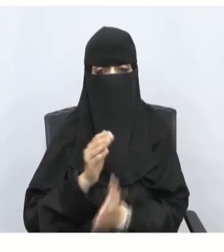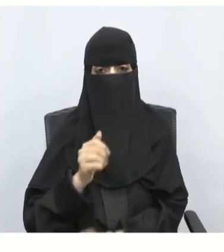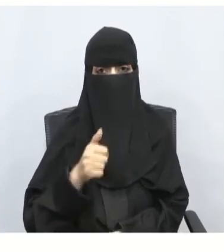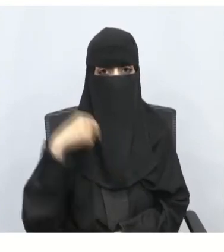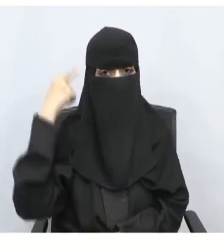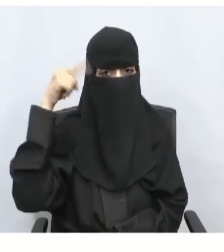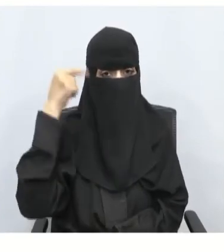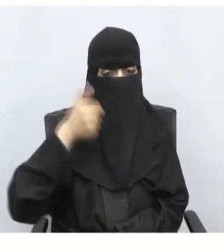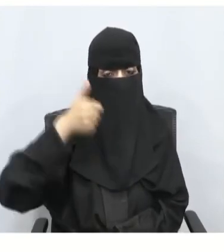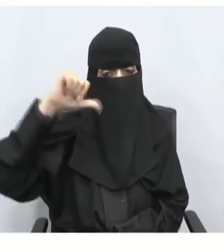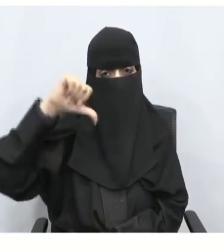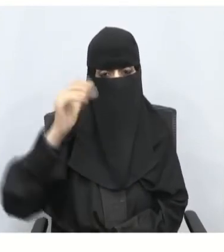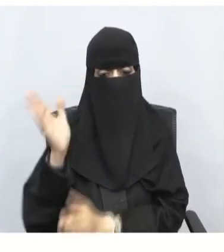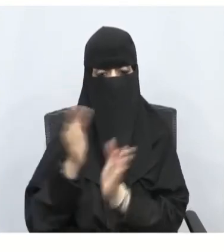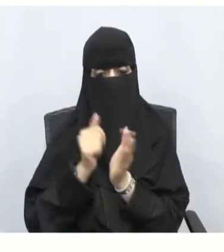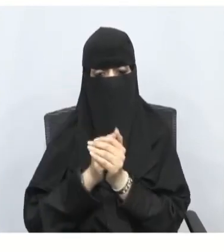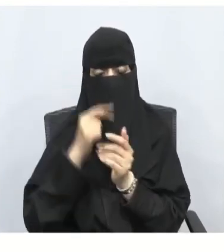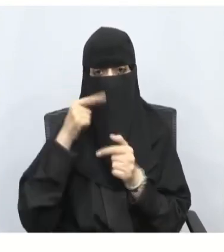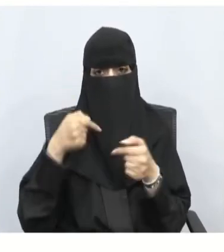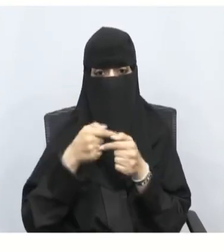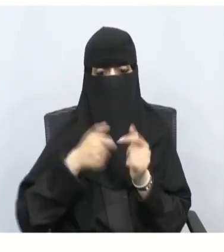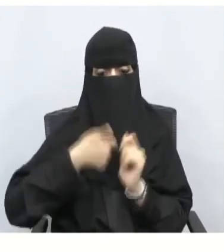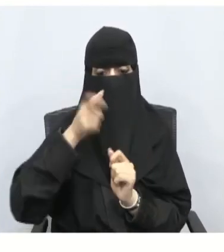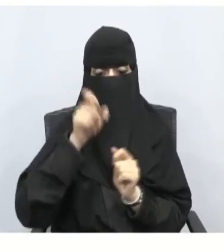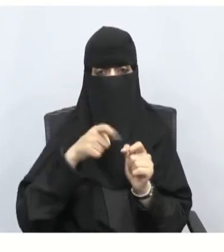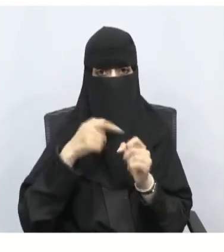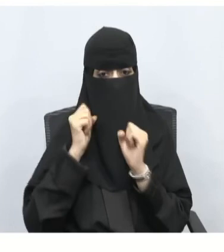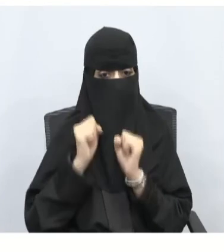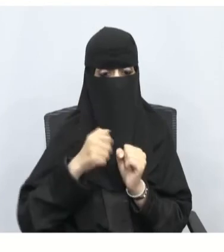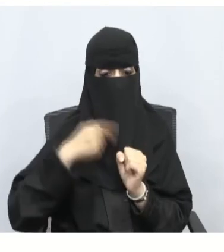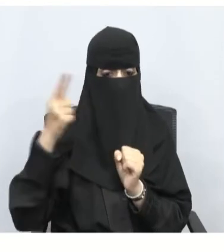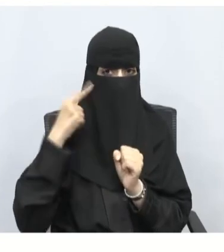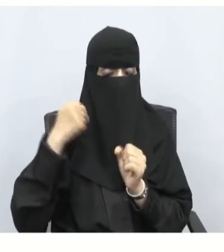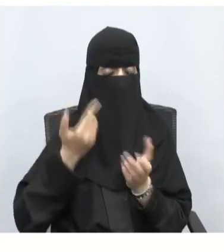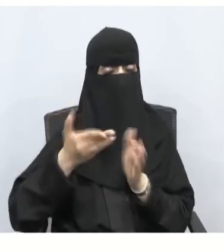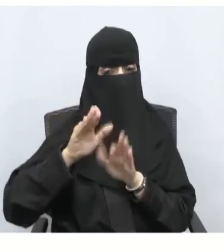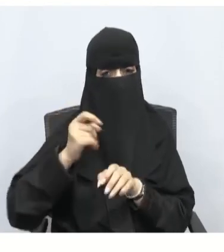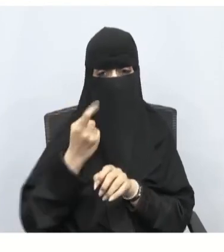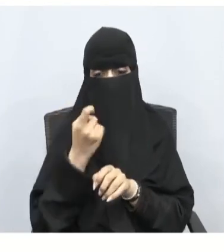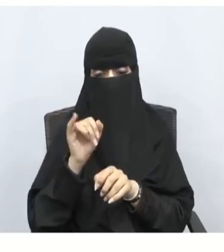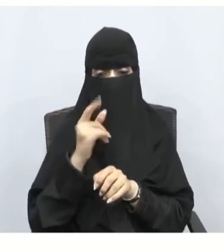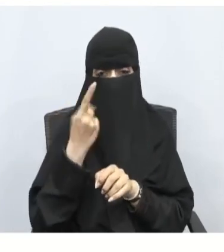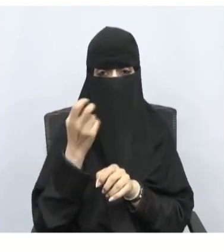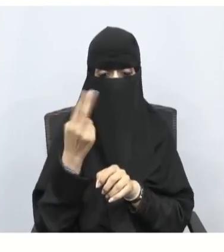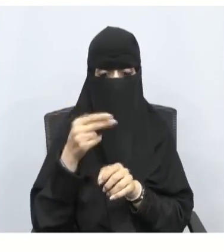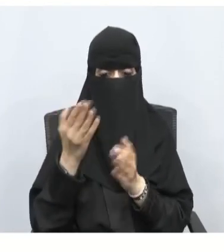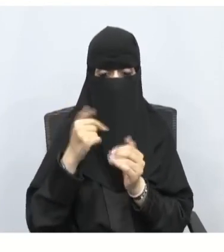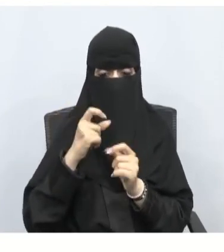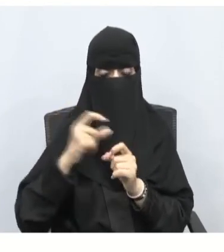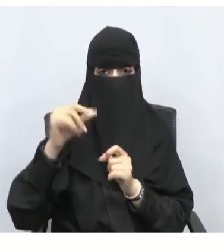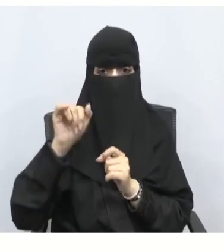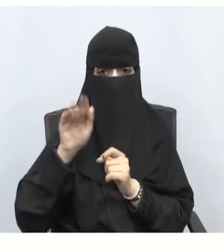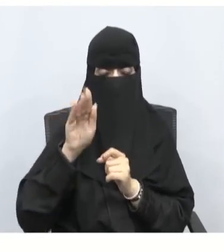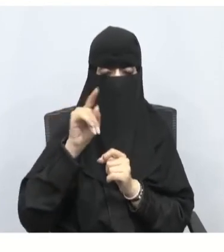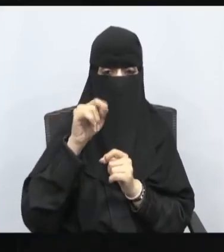أيضا لدينا سؤال، إذا تعرض الإنسان لشدة أصوات أكثر من 120، ذكرنا